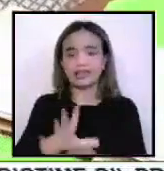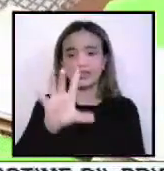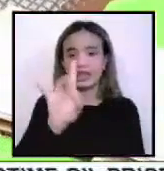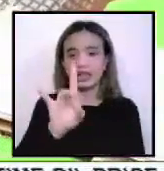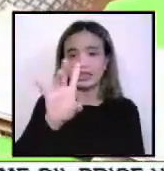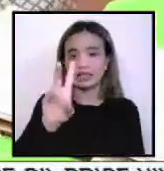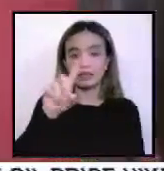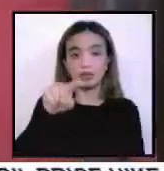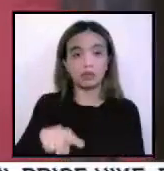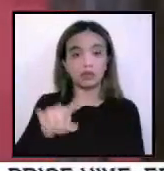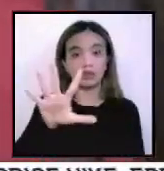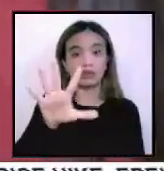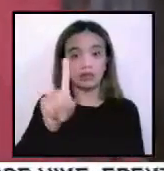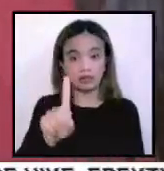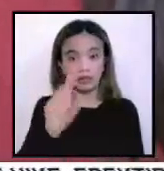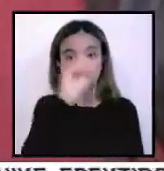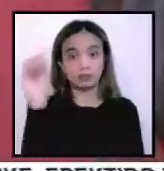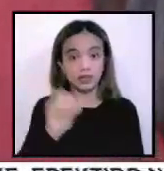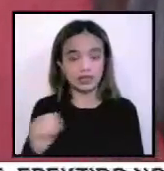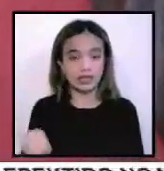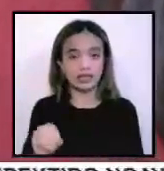87.51% o